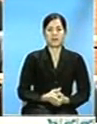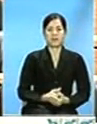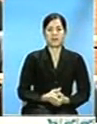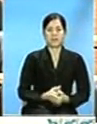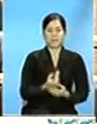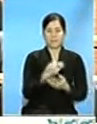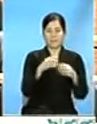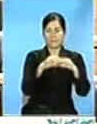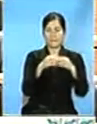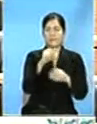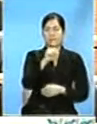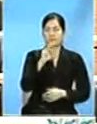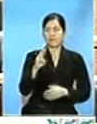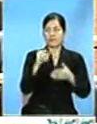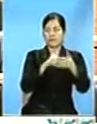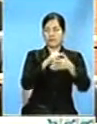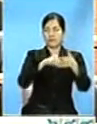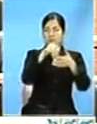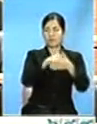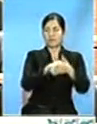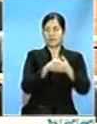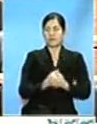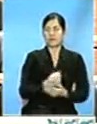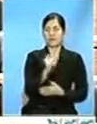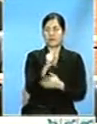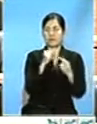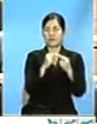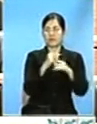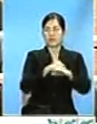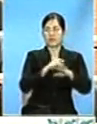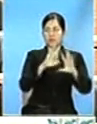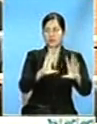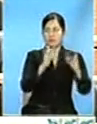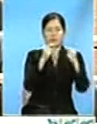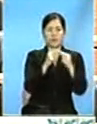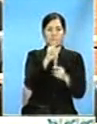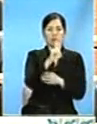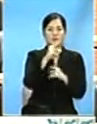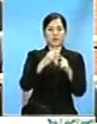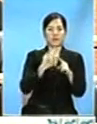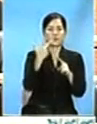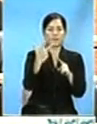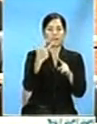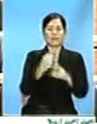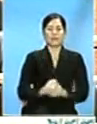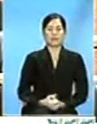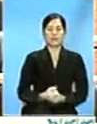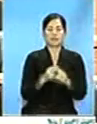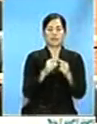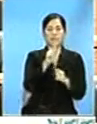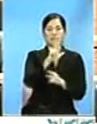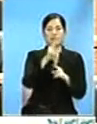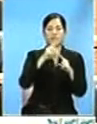สว.เลือกตั้งชุดปัจจุบันจะหมดวาระในวันที่2มีนานะครับ2มีนา